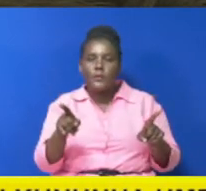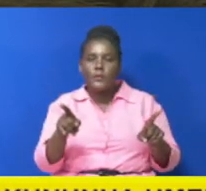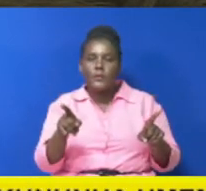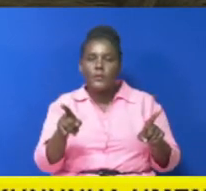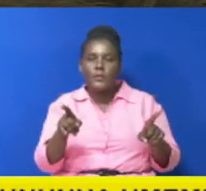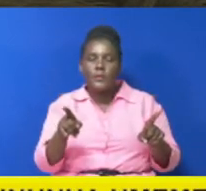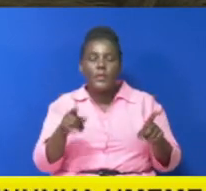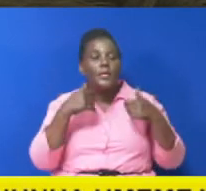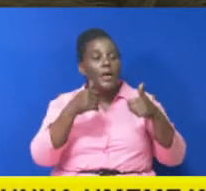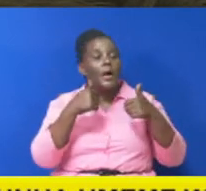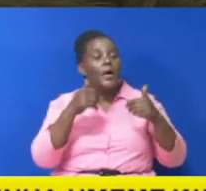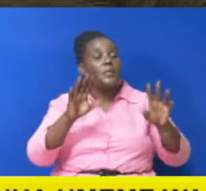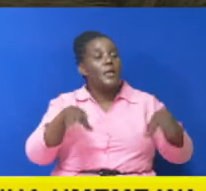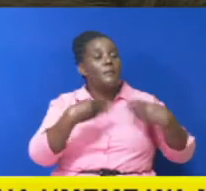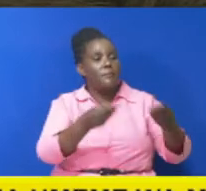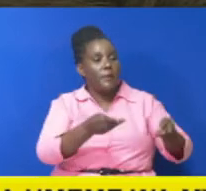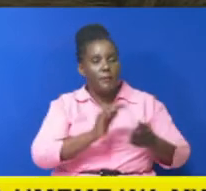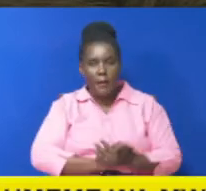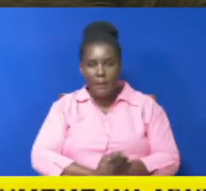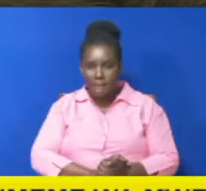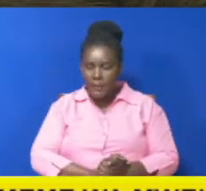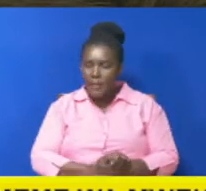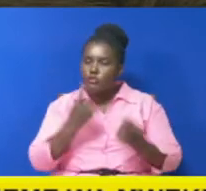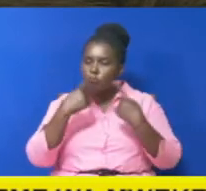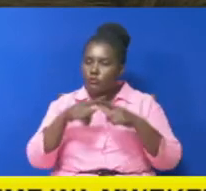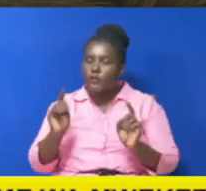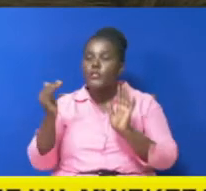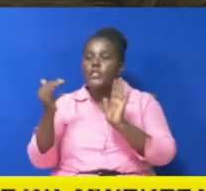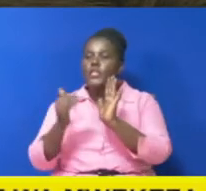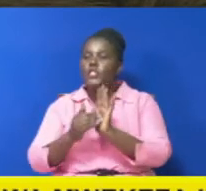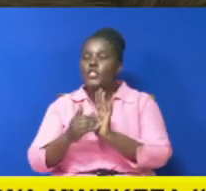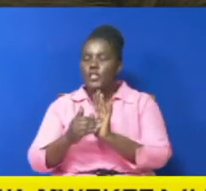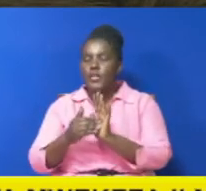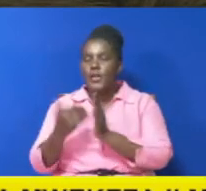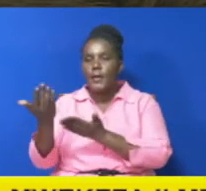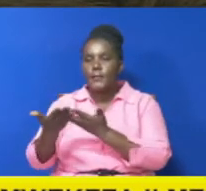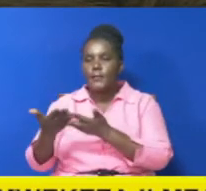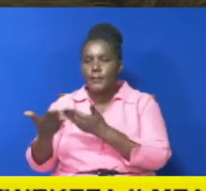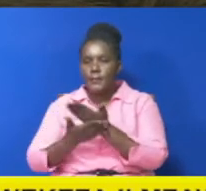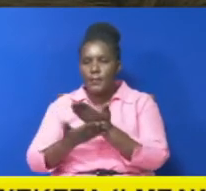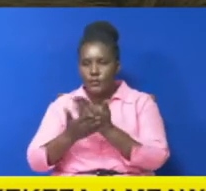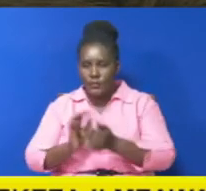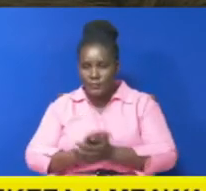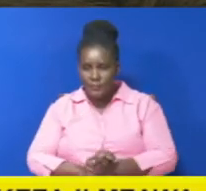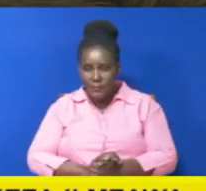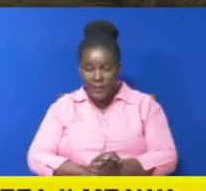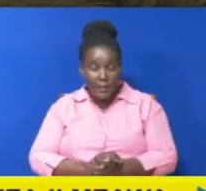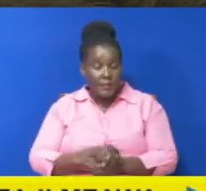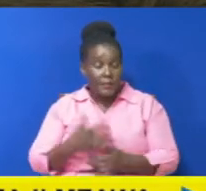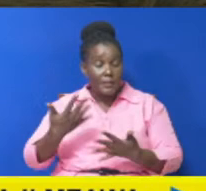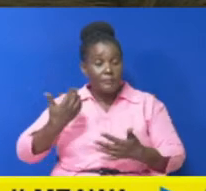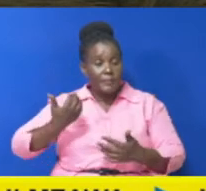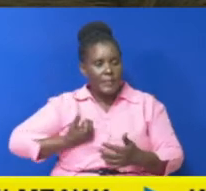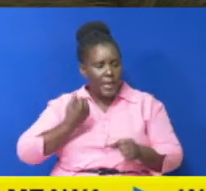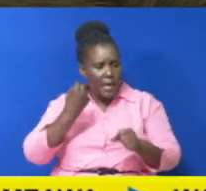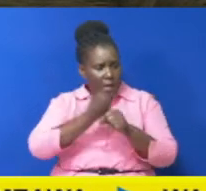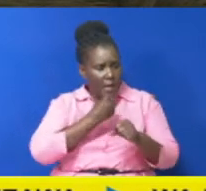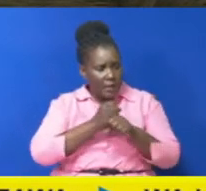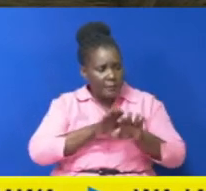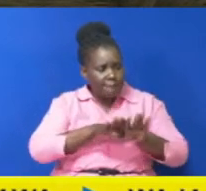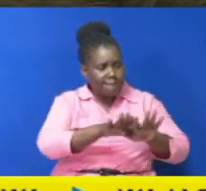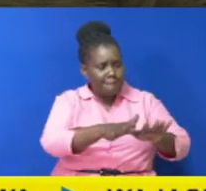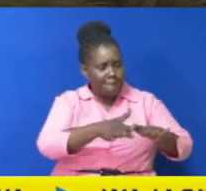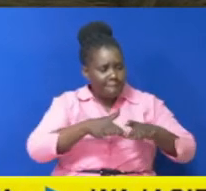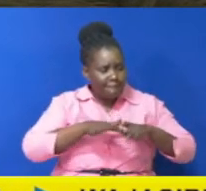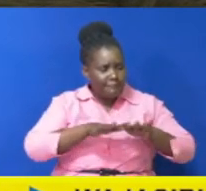na ahadi aliyopewa na kinyume na sheria za nchi. Kwa hiyo akipelekwa binti akitumikishwa kule anafanya kazi za massage,